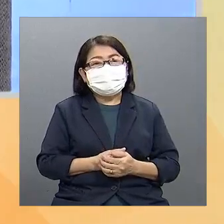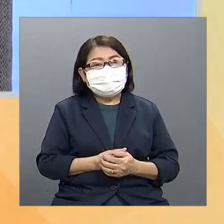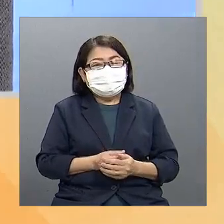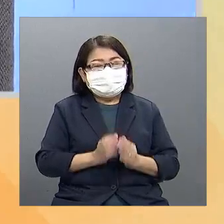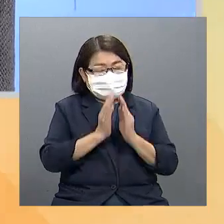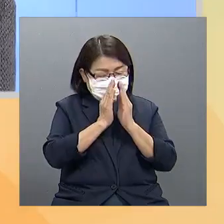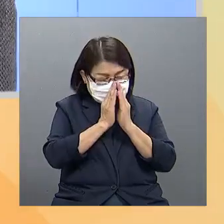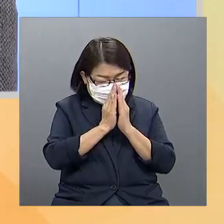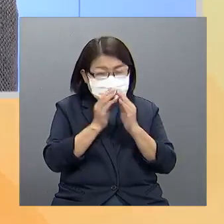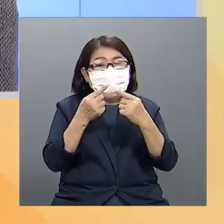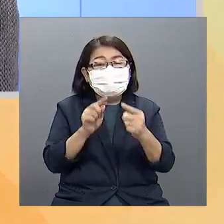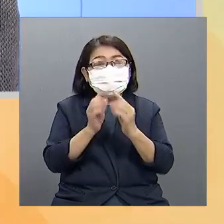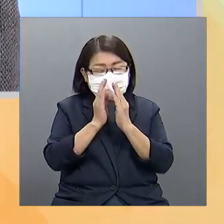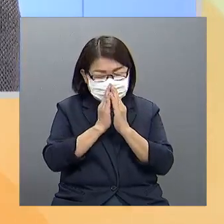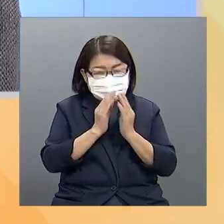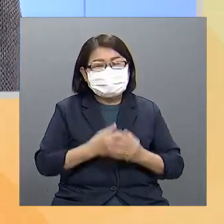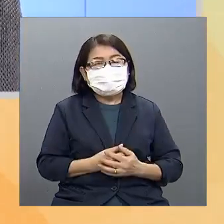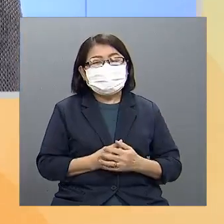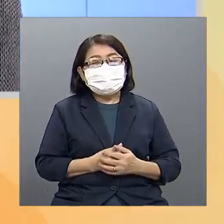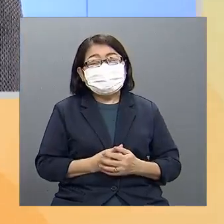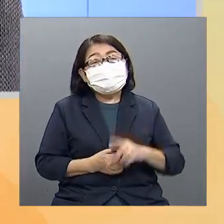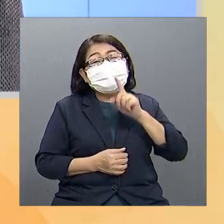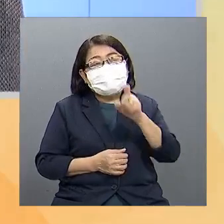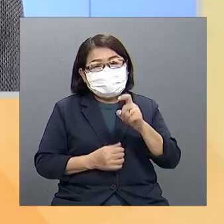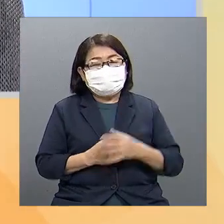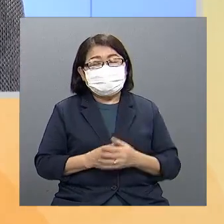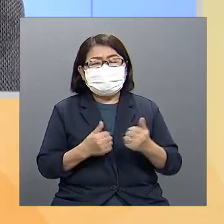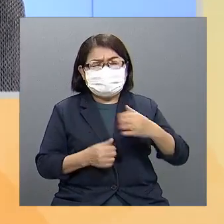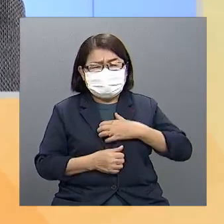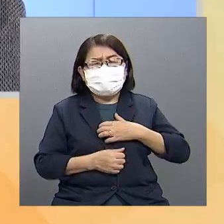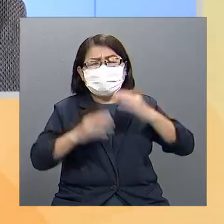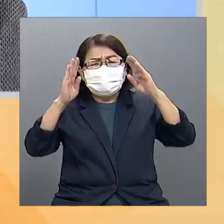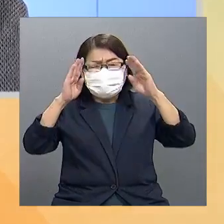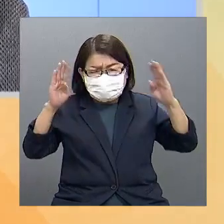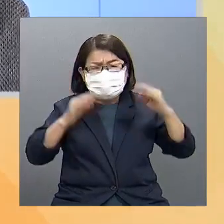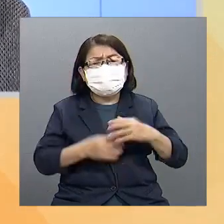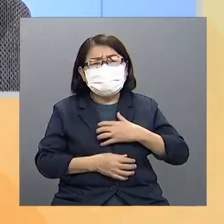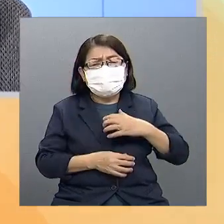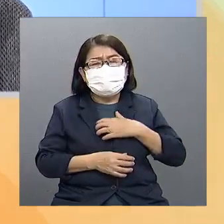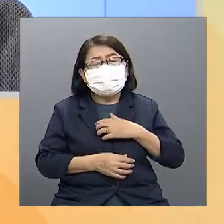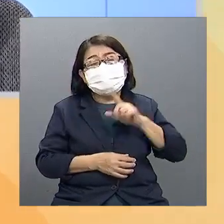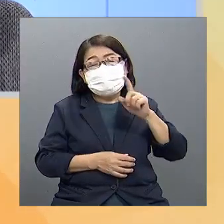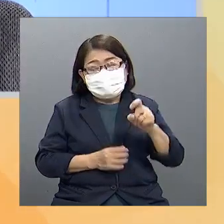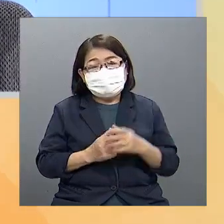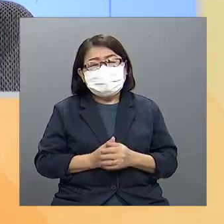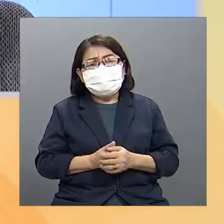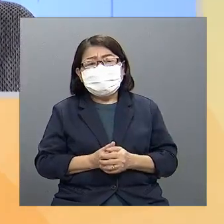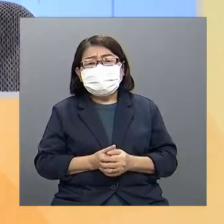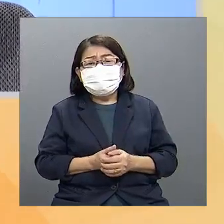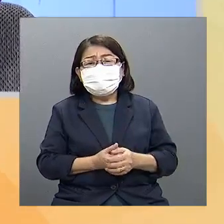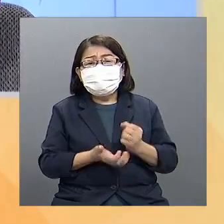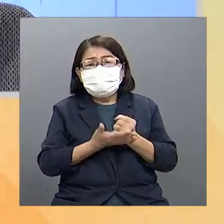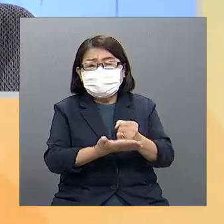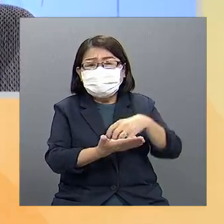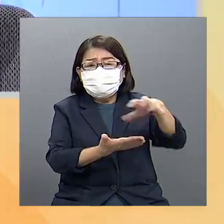ค่ะสวัสดีค่ะ ค่ะคุณหมอคะวันนี้ขอความรู้คุณหมอสักนิดนึงนะคะอยากให้คุณหมอได้เล่าถึงพัฒนาการของเด็กๆแต่ละ